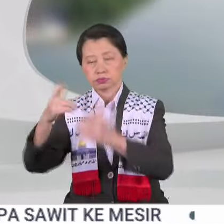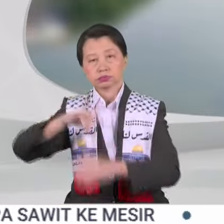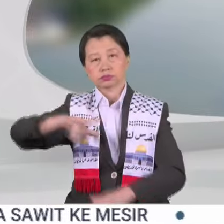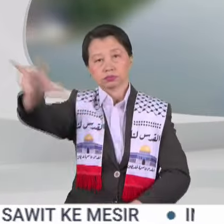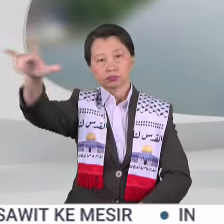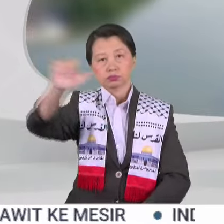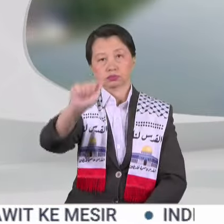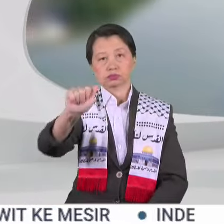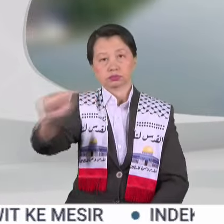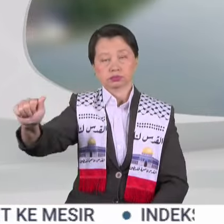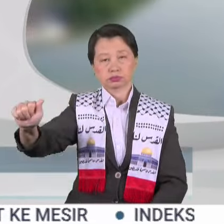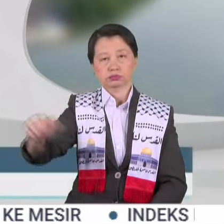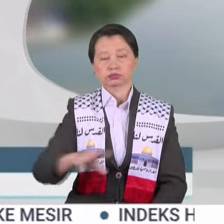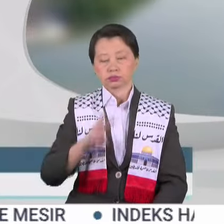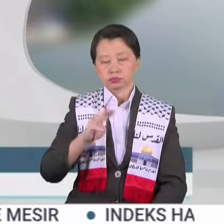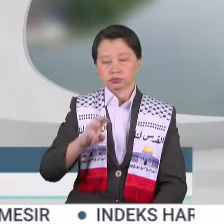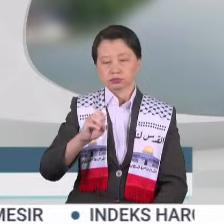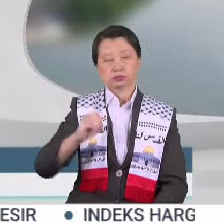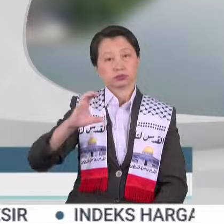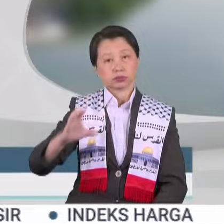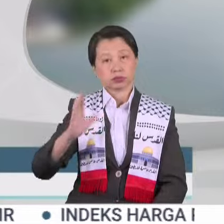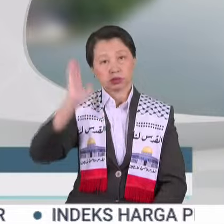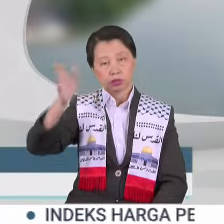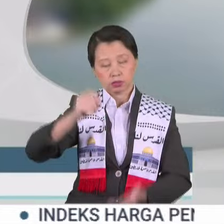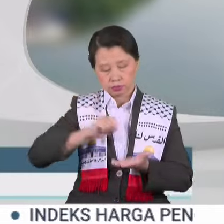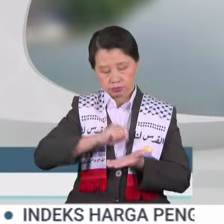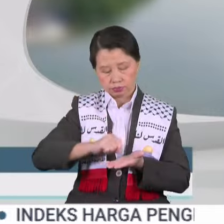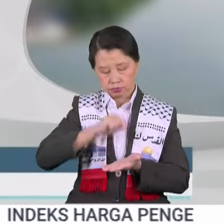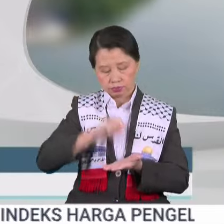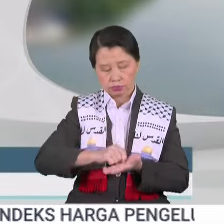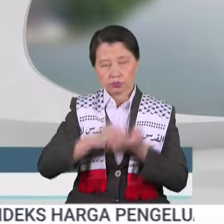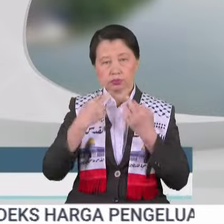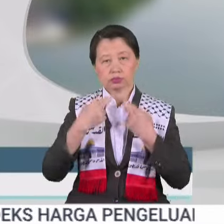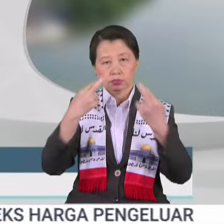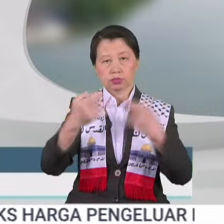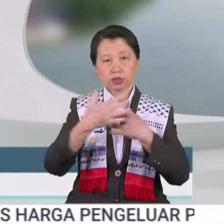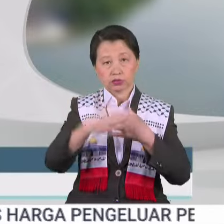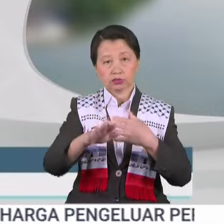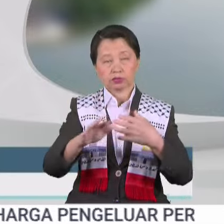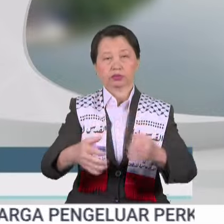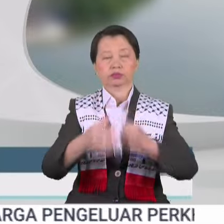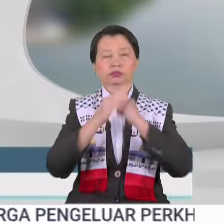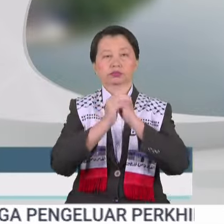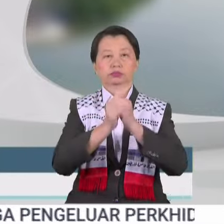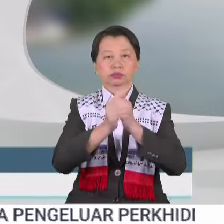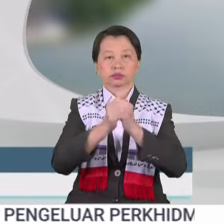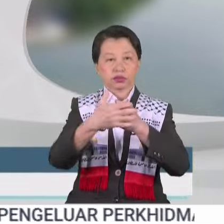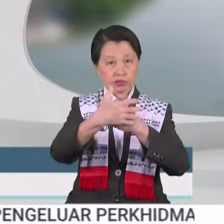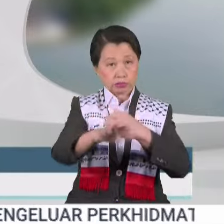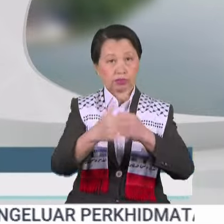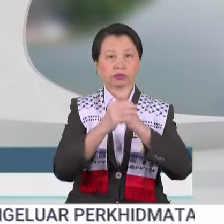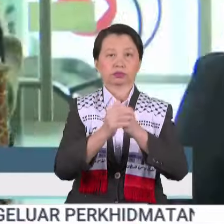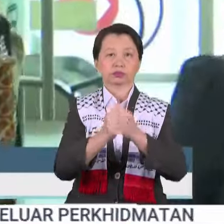Air Asia. MOC tersebut dijangka dimeterai secara rasmi selepas sambutan Tahun Baru Cina.